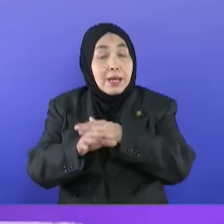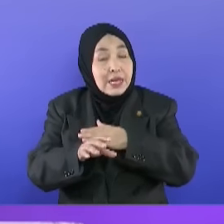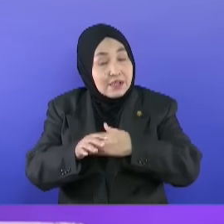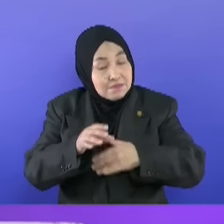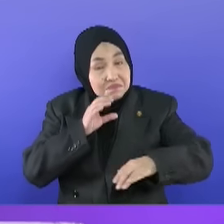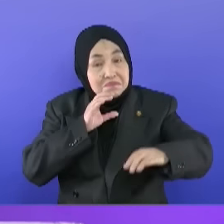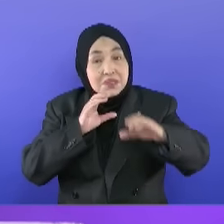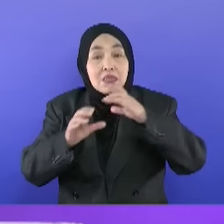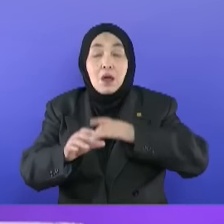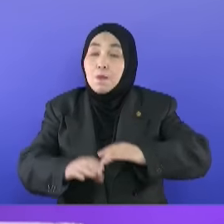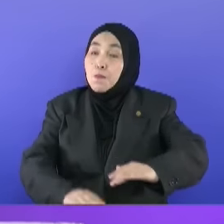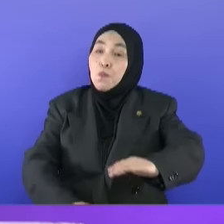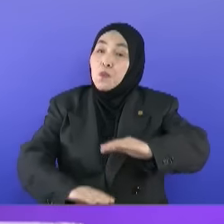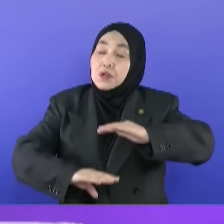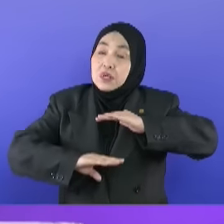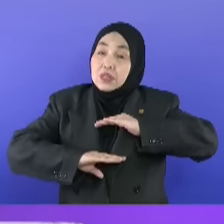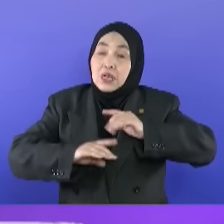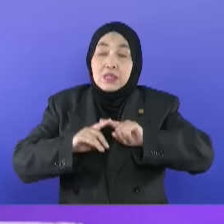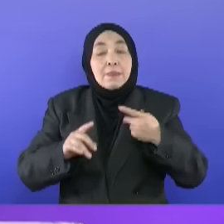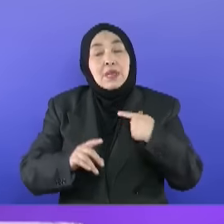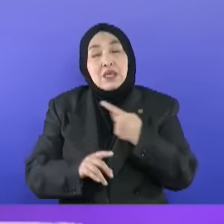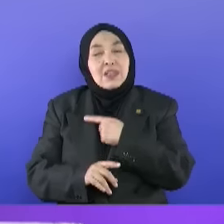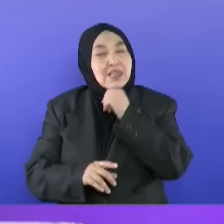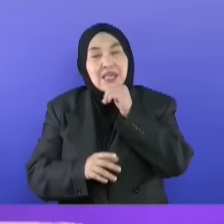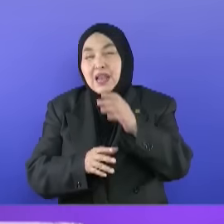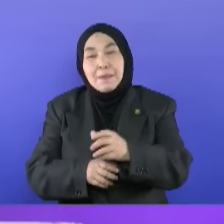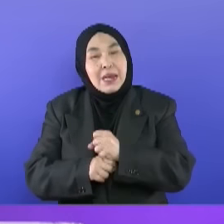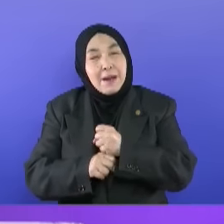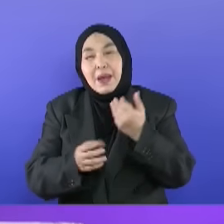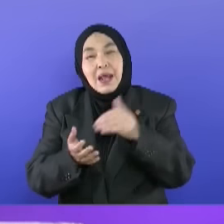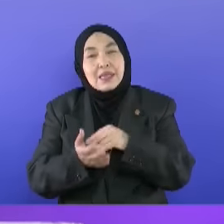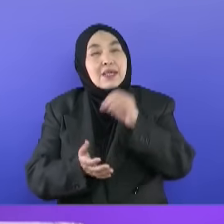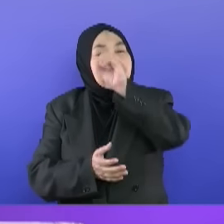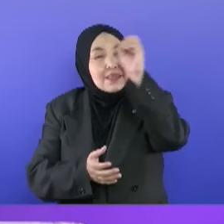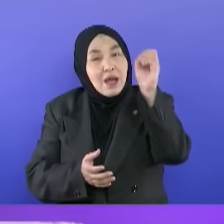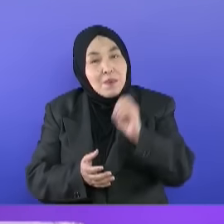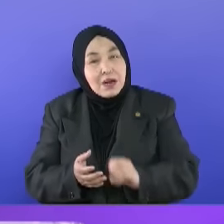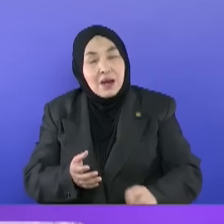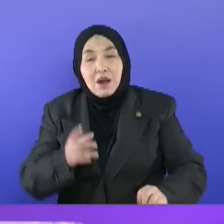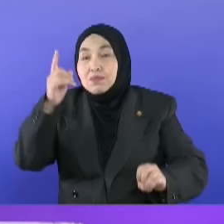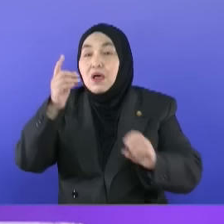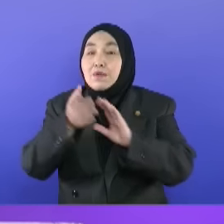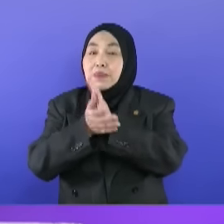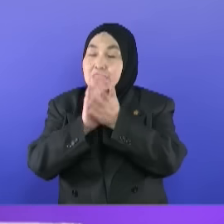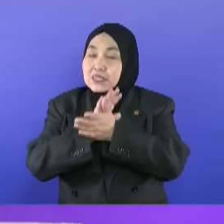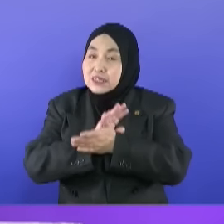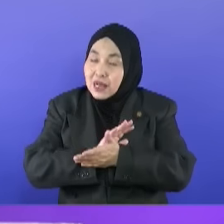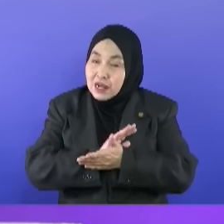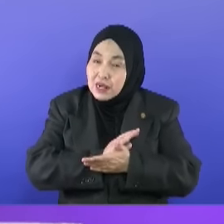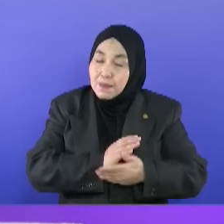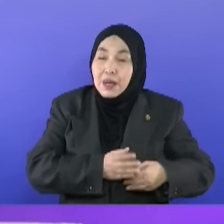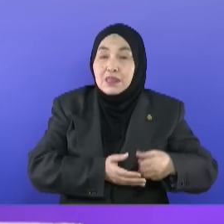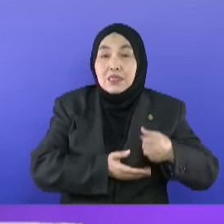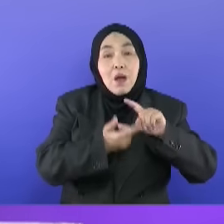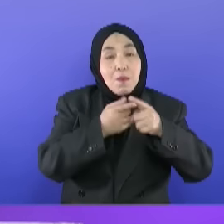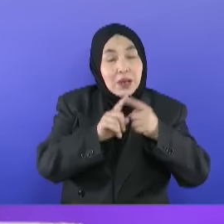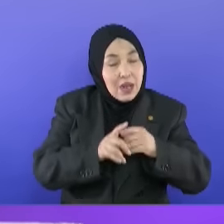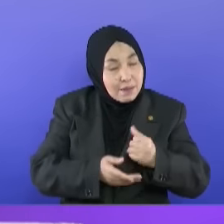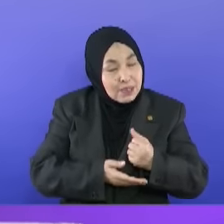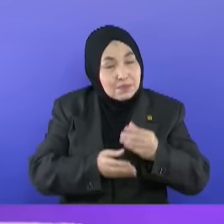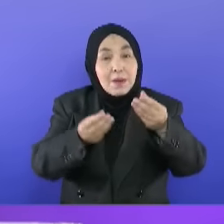mereka, mereka puas hati. Tetapi kita tidak mendapat lagi tawaran Allah menjadi wali dan Allah memberi bantuan di